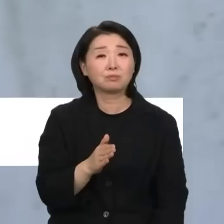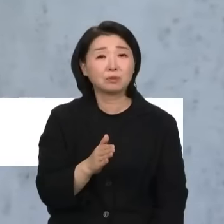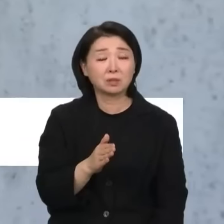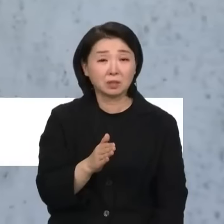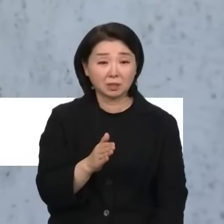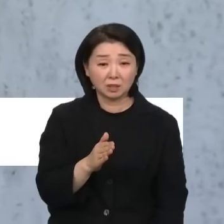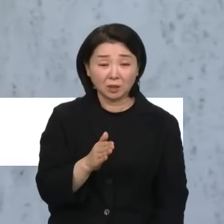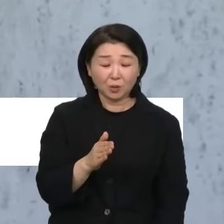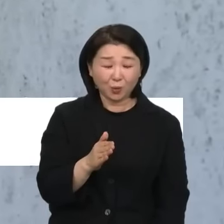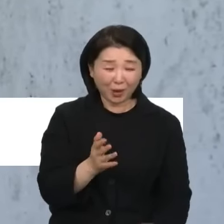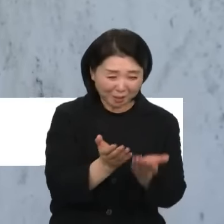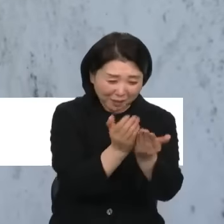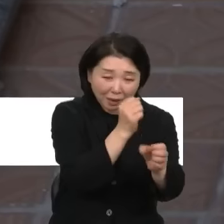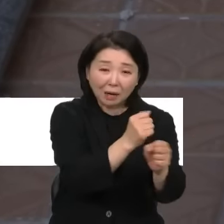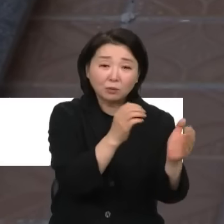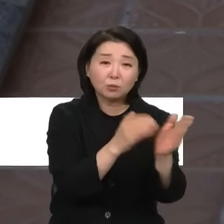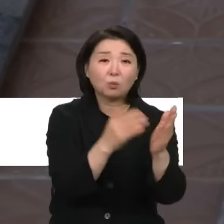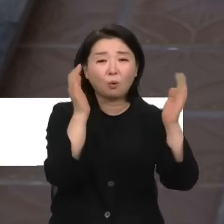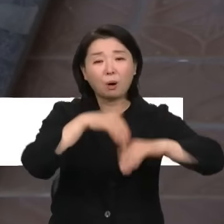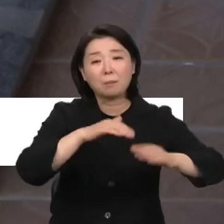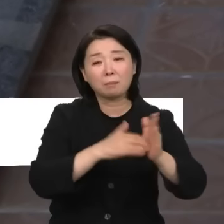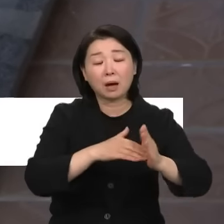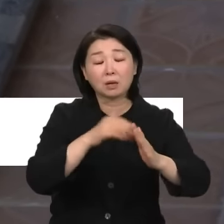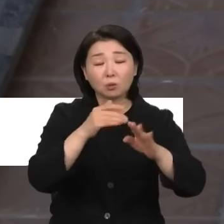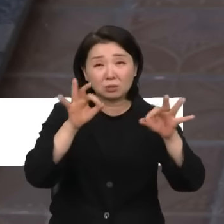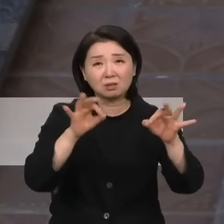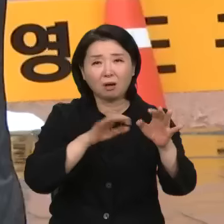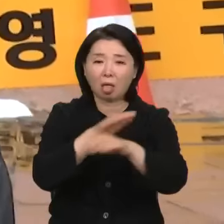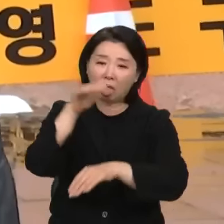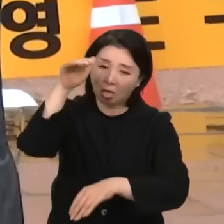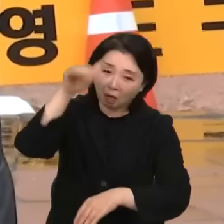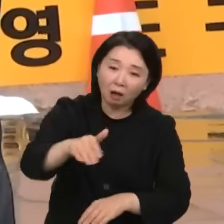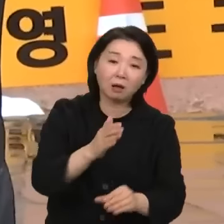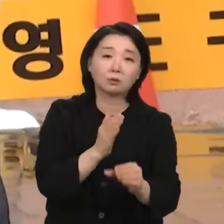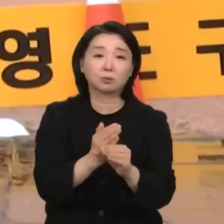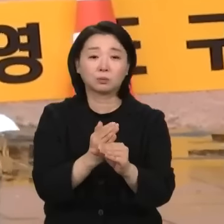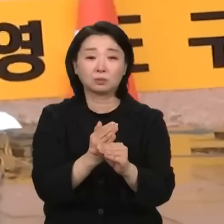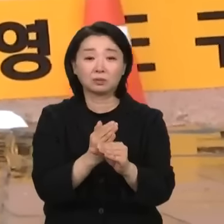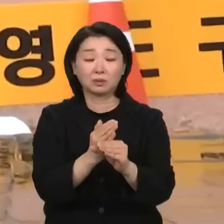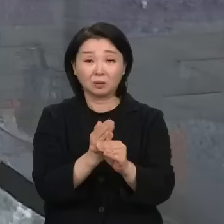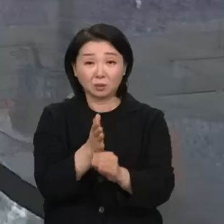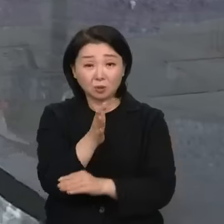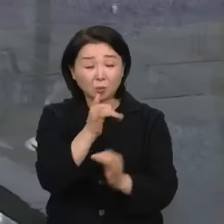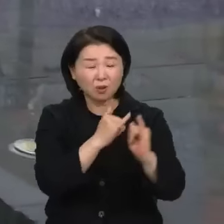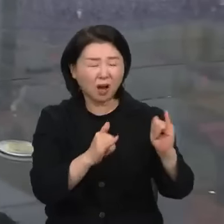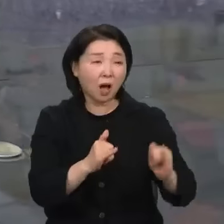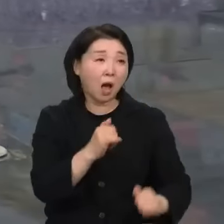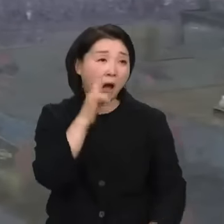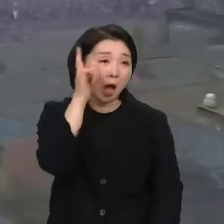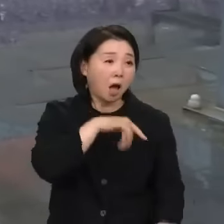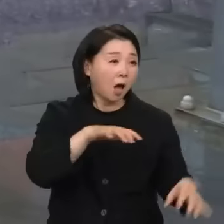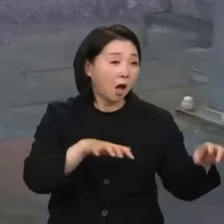인근 조선소가 쇠락하면서 지역 불황이 시작됐습니다. 함께 돌아본 전문가는 악순환이라고